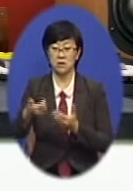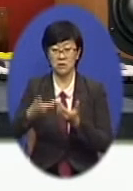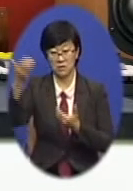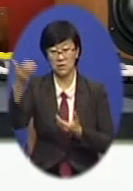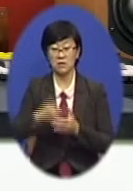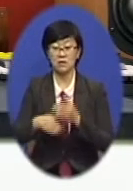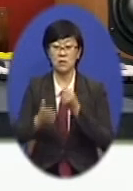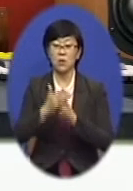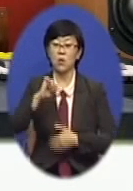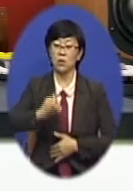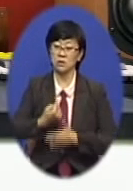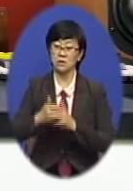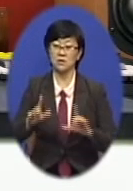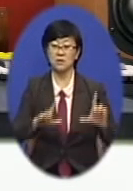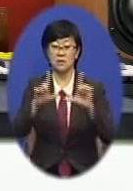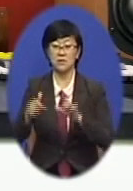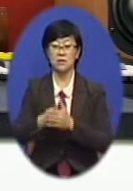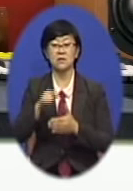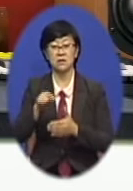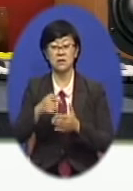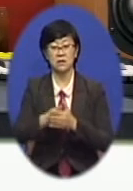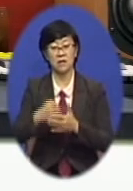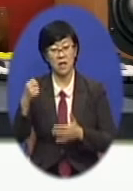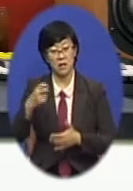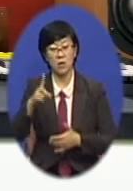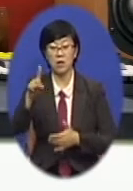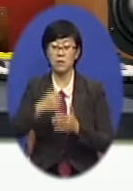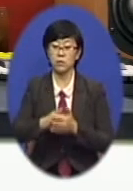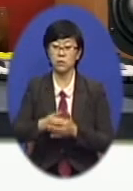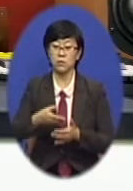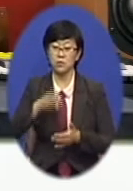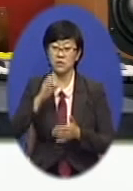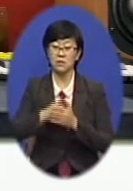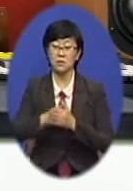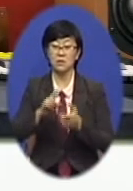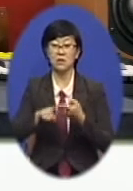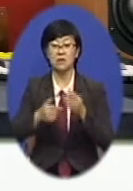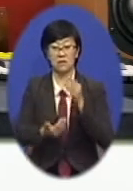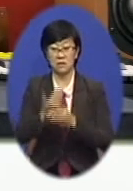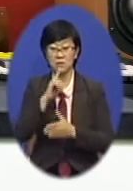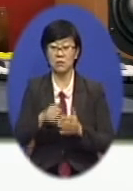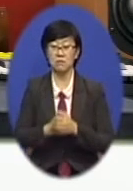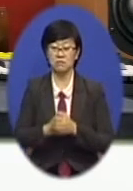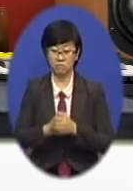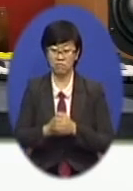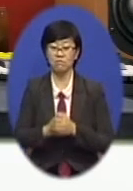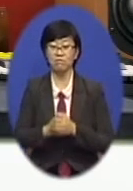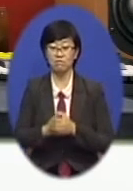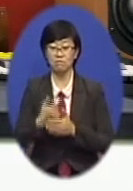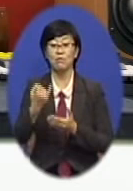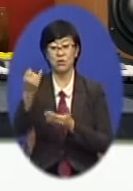있다 보니까는. 뭐 먹다 보니까 그렇게 지금 저 곰탕을 많이 끓여서 먹다 보니까 그런 일이 생긴 것 같아요. 사별을